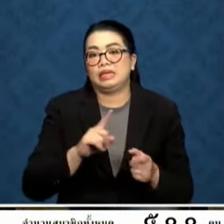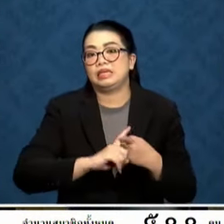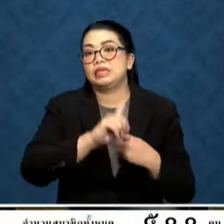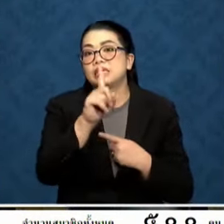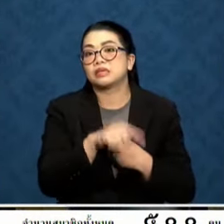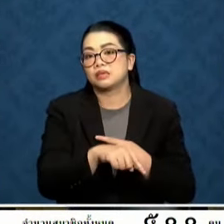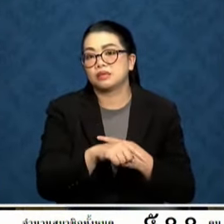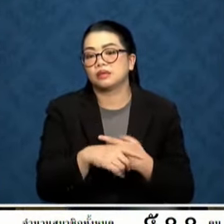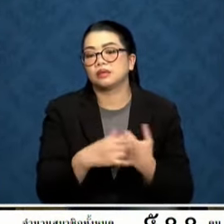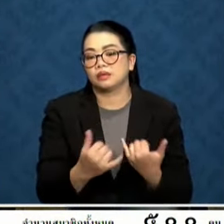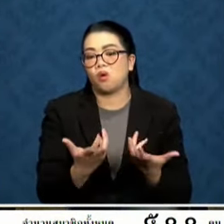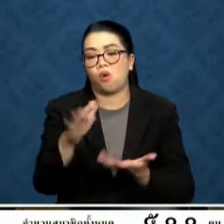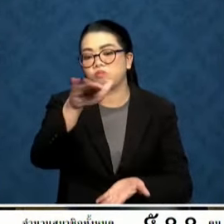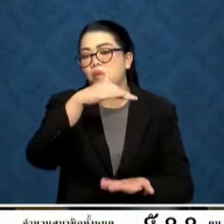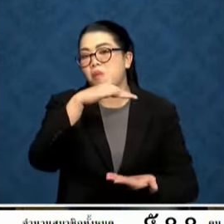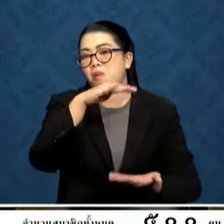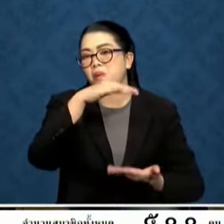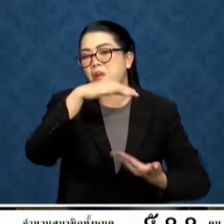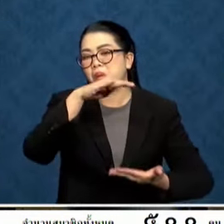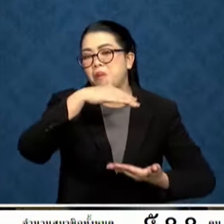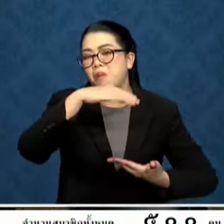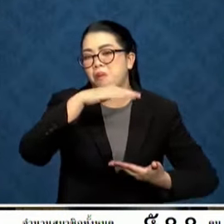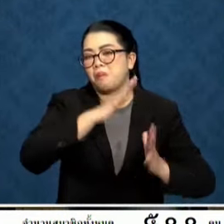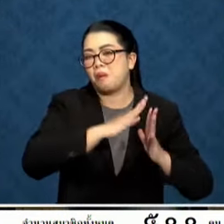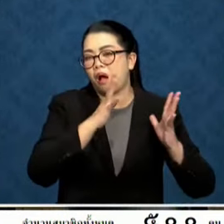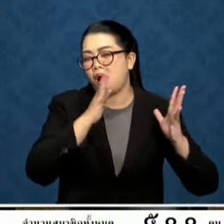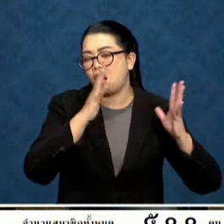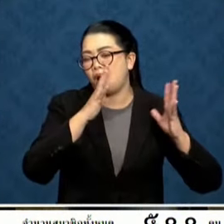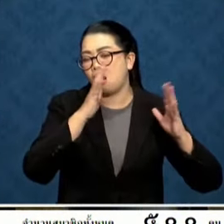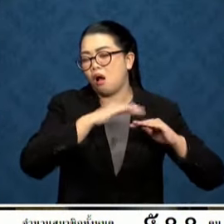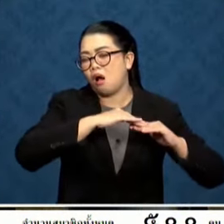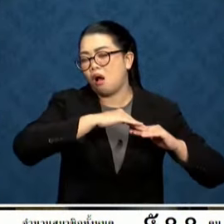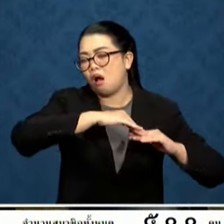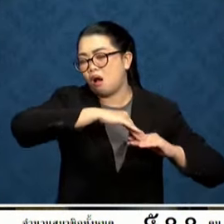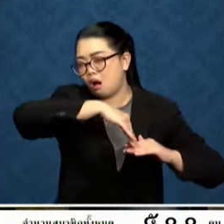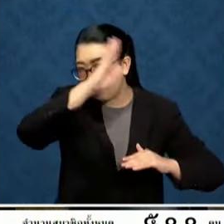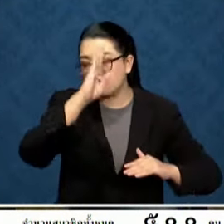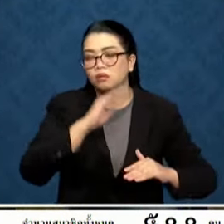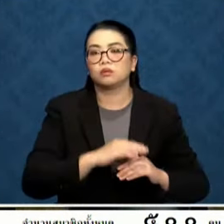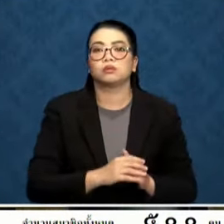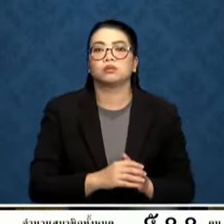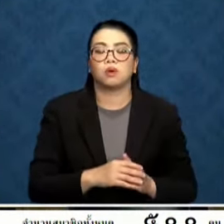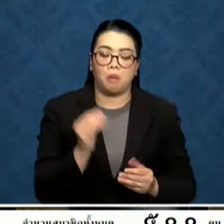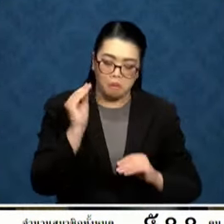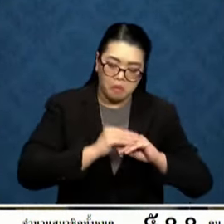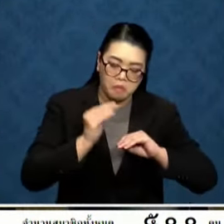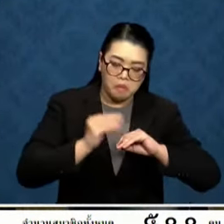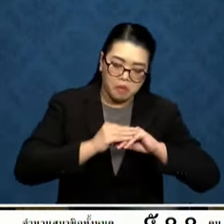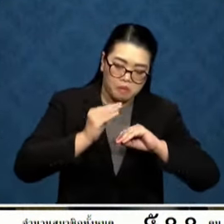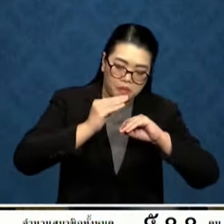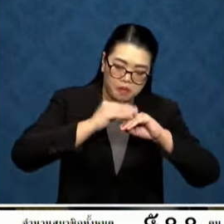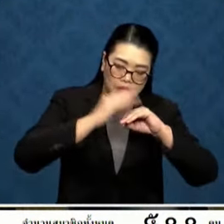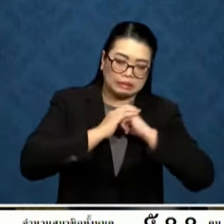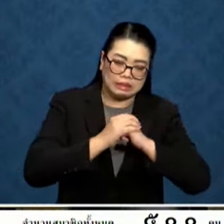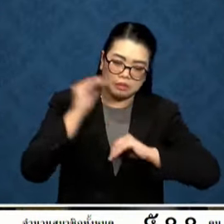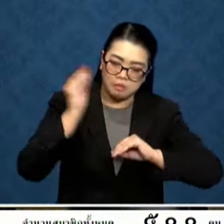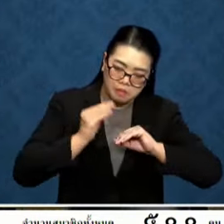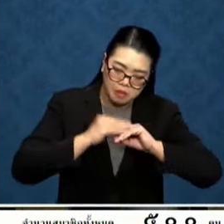สินค้านำเข้าจากจีนก็ได้ทะลักทยานเข้าสู่ประเทศไทยสูงขึ้นเรื่อยๆเป็นประวัติ